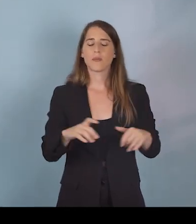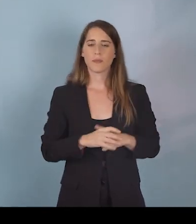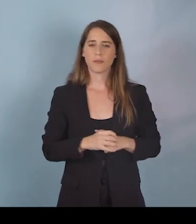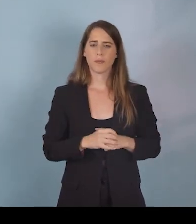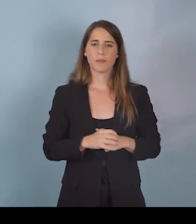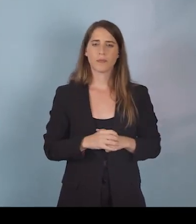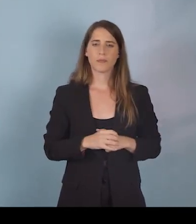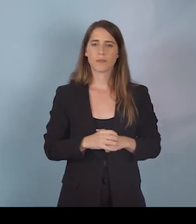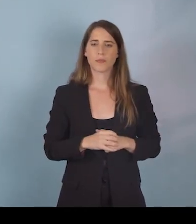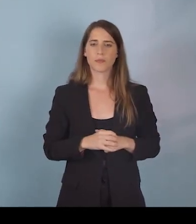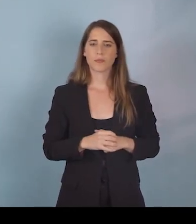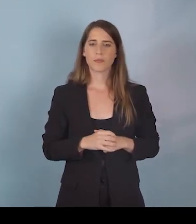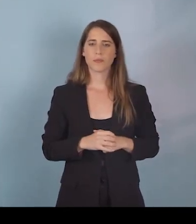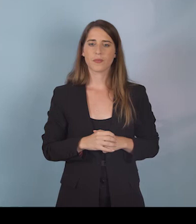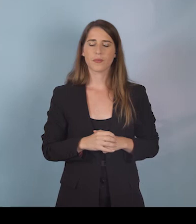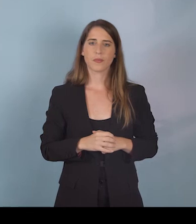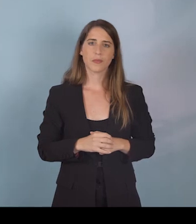Επιτροπή.